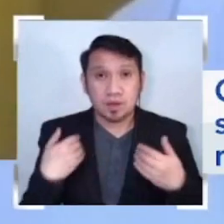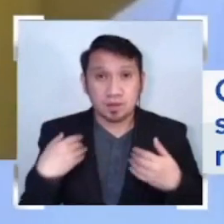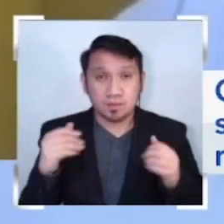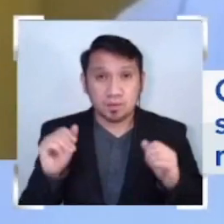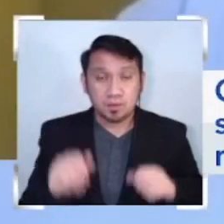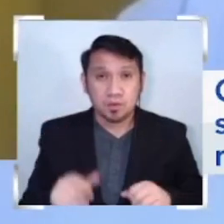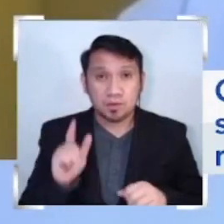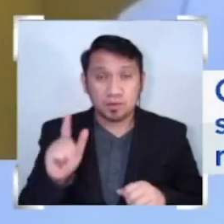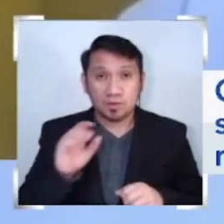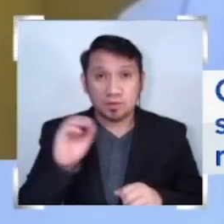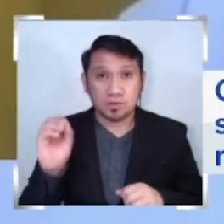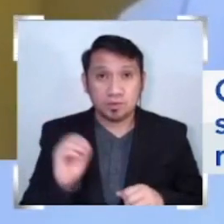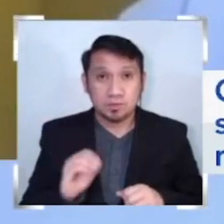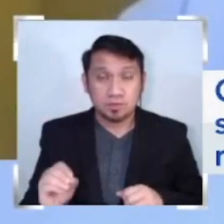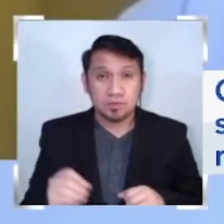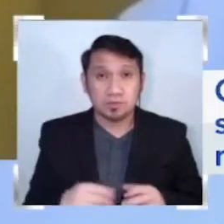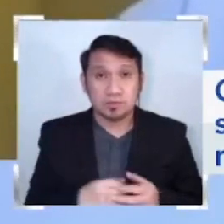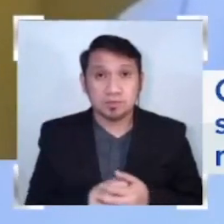vote is still